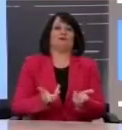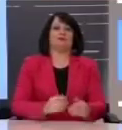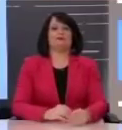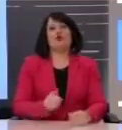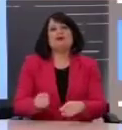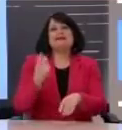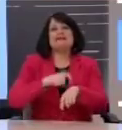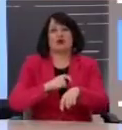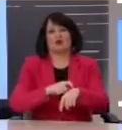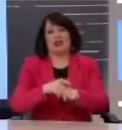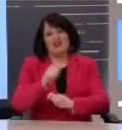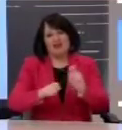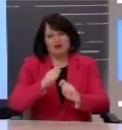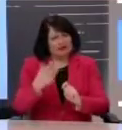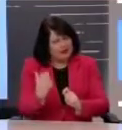Και είναι ένα θέμα